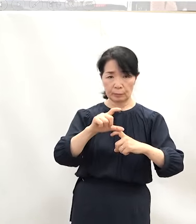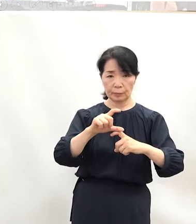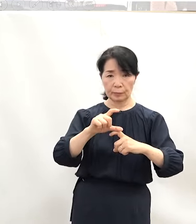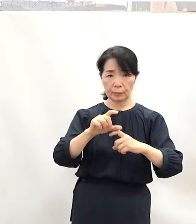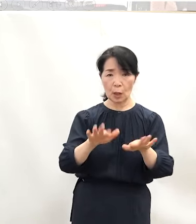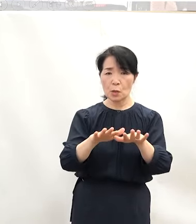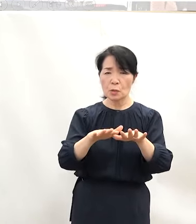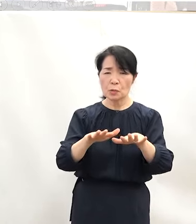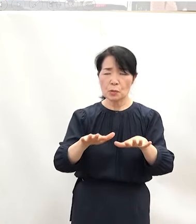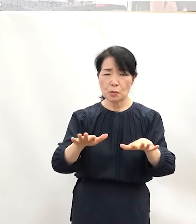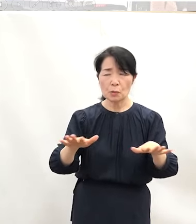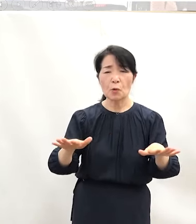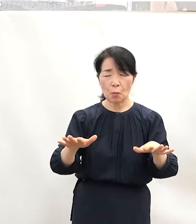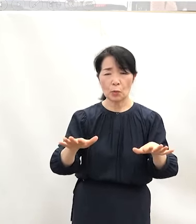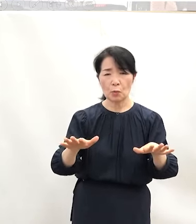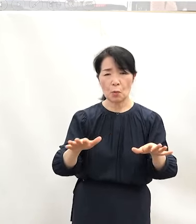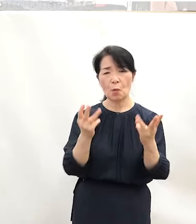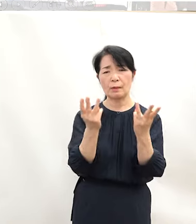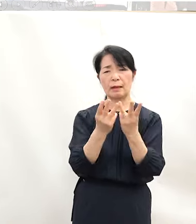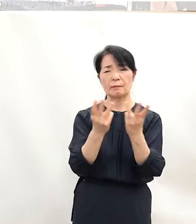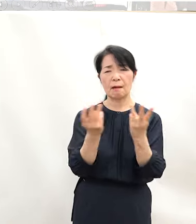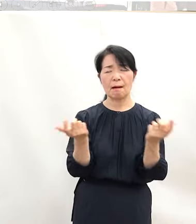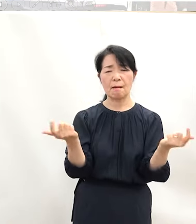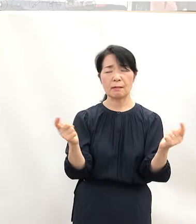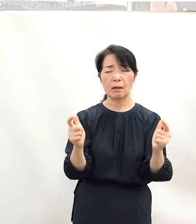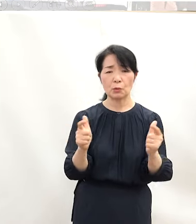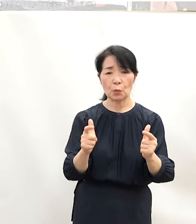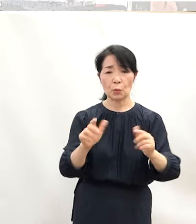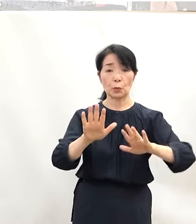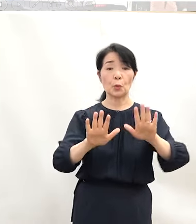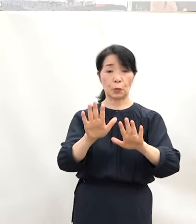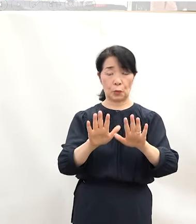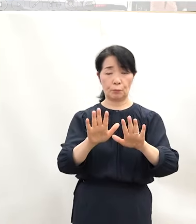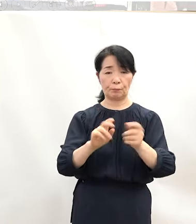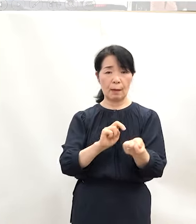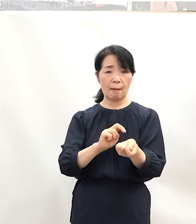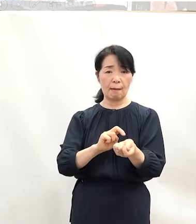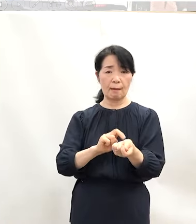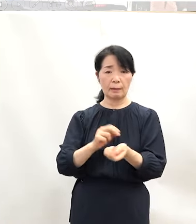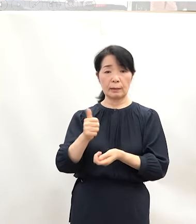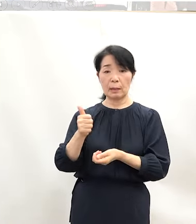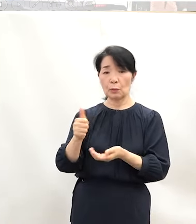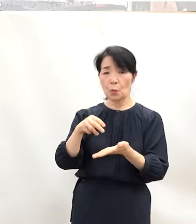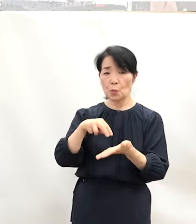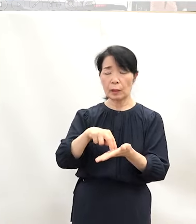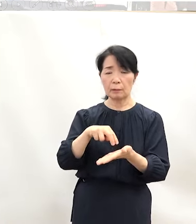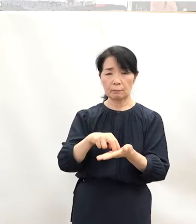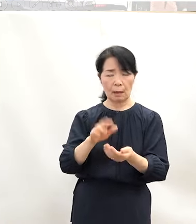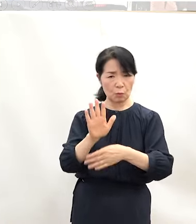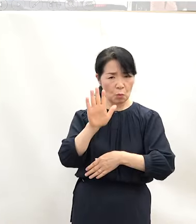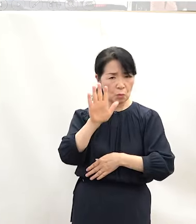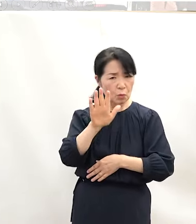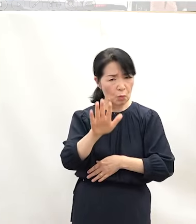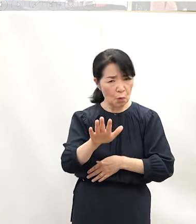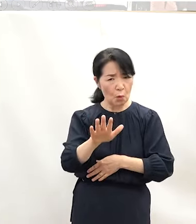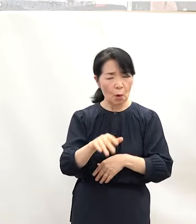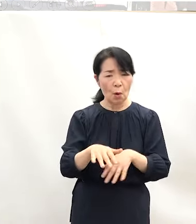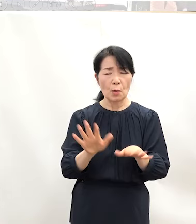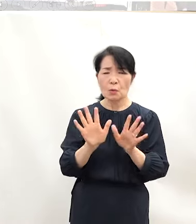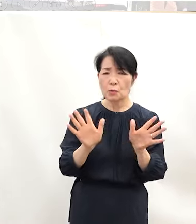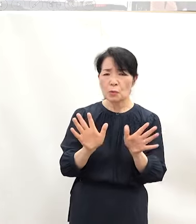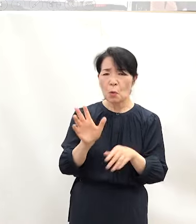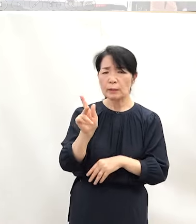子どもが非常に減少している中ですから、やっぱりお医者さんとしても、今後小児科をやっていってどうなのか